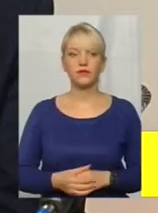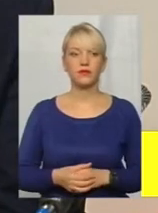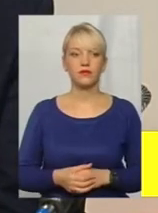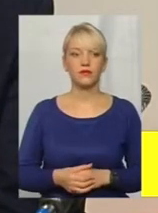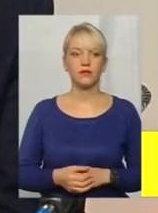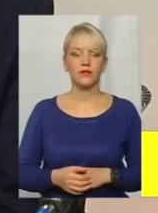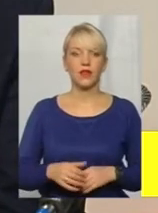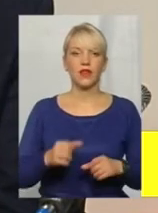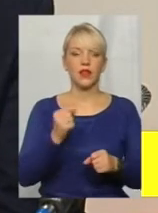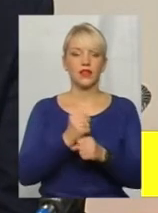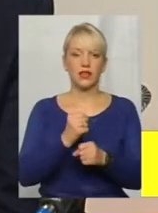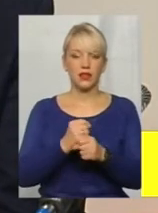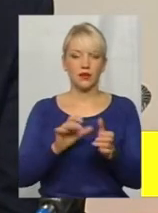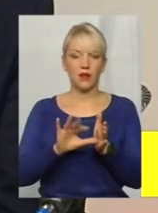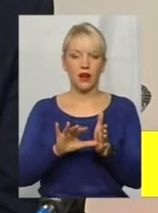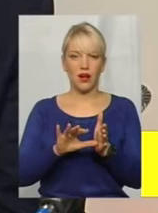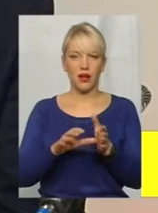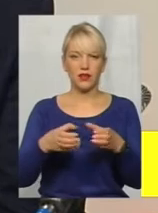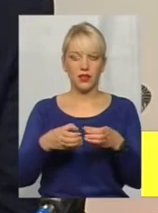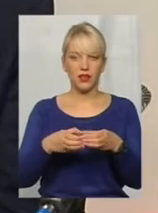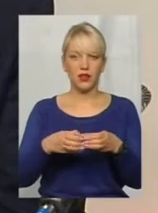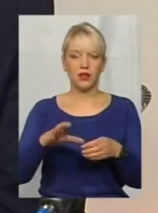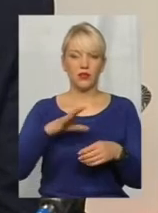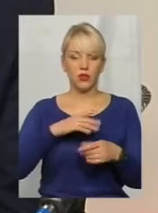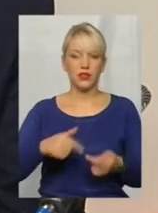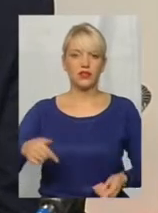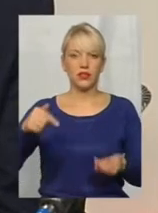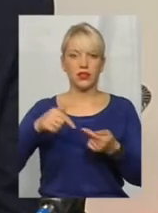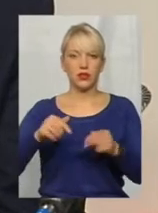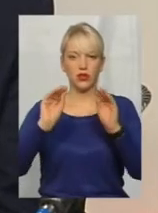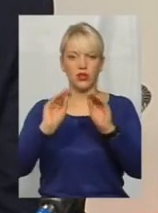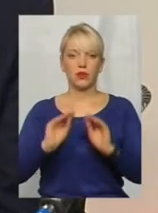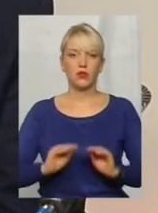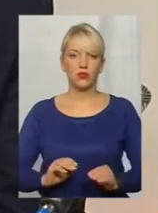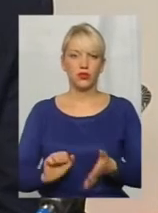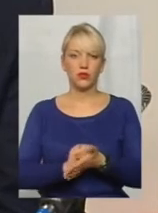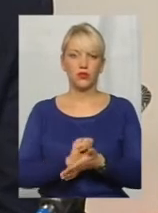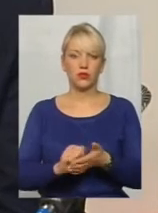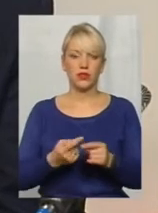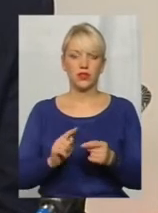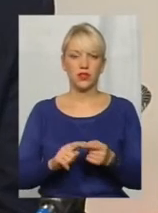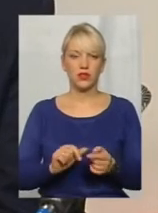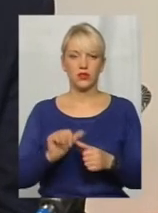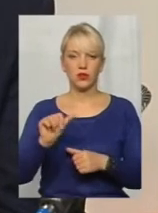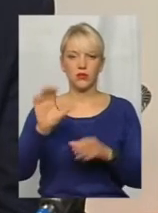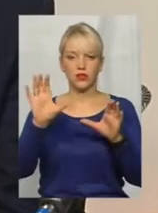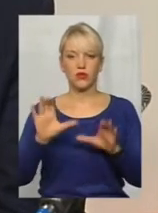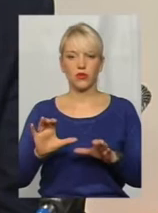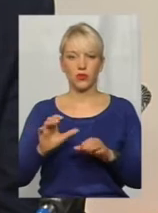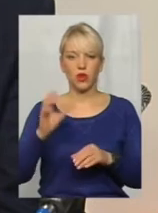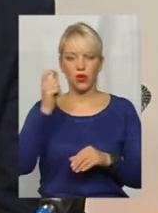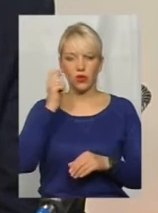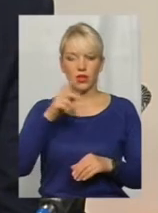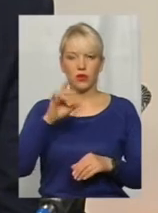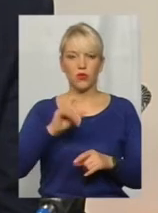Дії бригади були згідно регламентуючих документів. Це, зокрема, закон України про екстрену